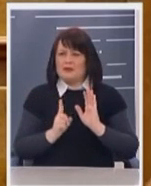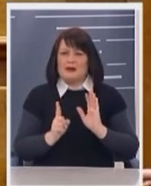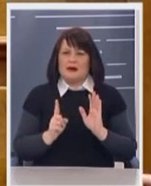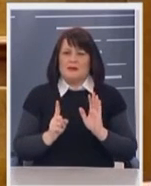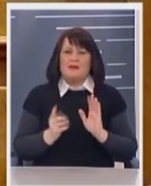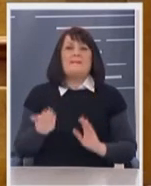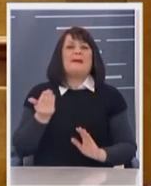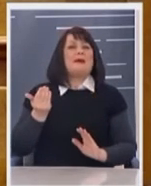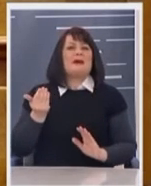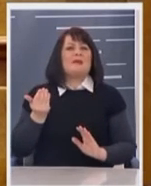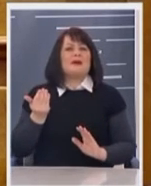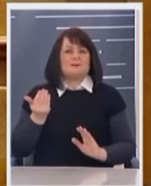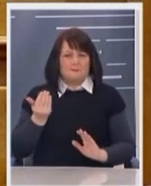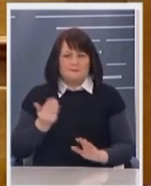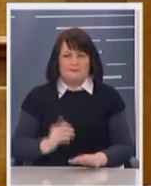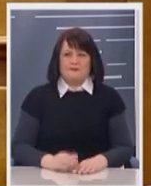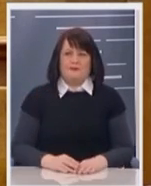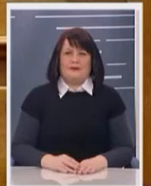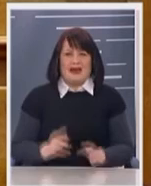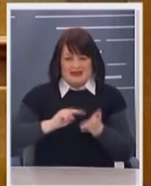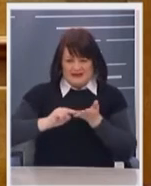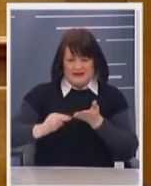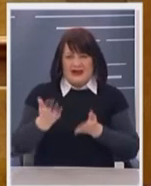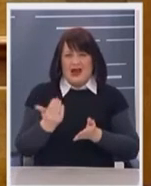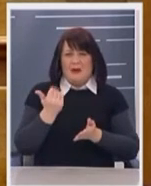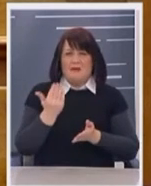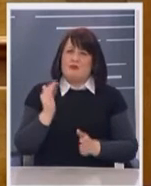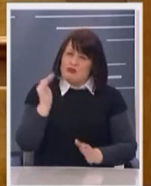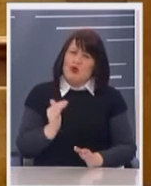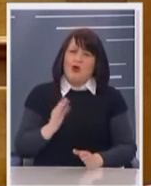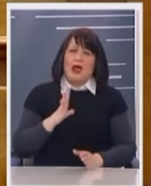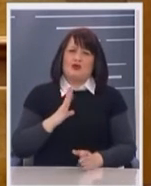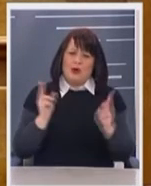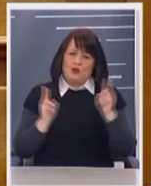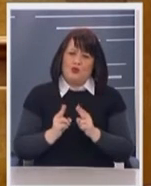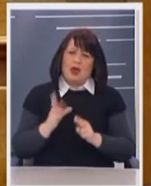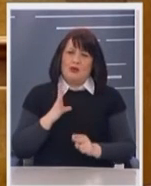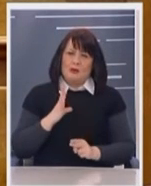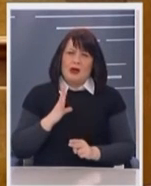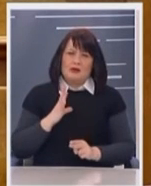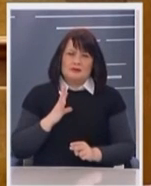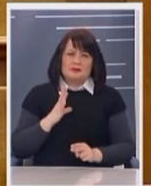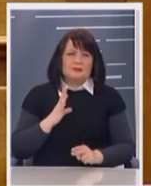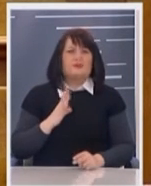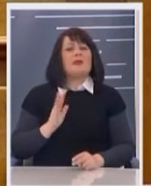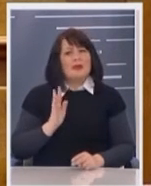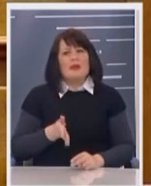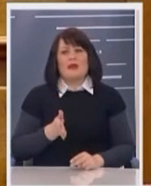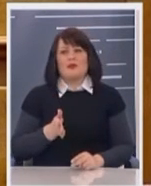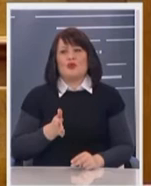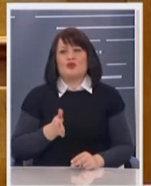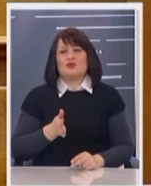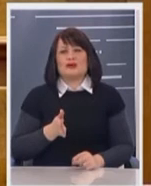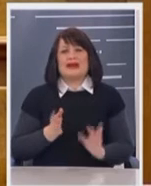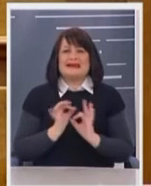τα μνημόνια αδιανόητη, όταν η ανασφάλιστη βεβαίως ήταν πολύ λιγότερη και θα μπορούσε να είναι μια